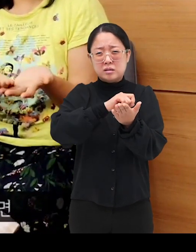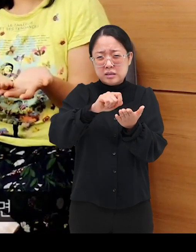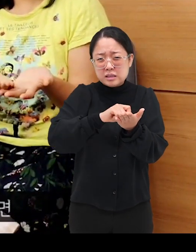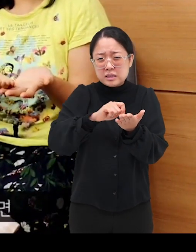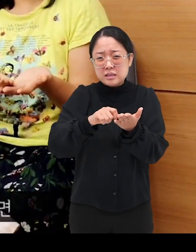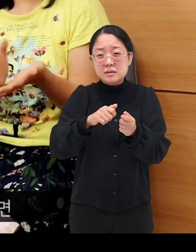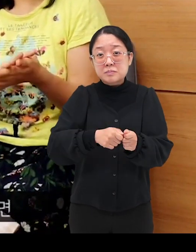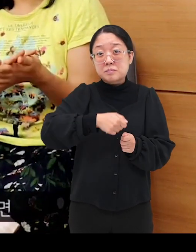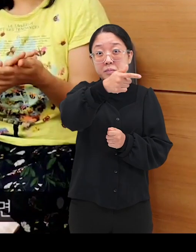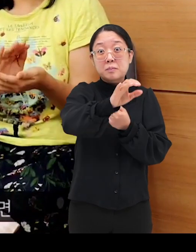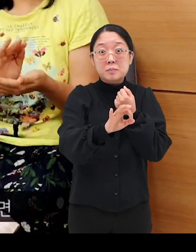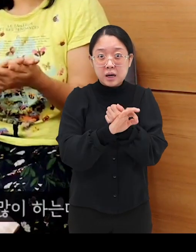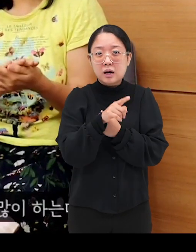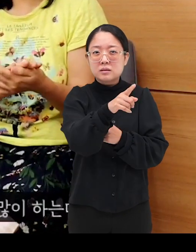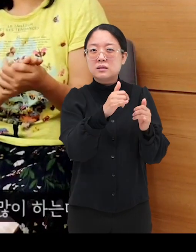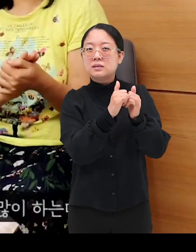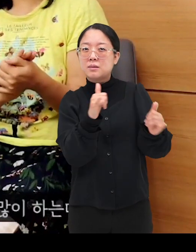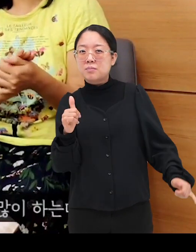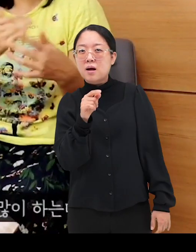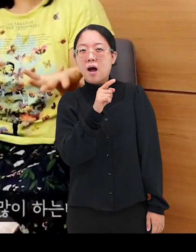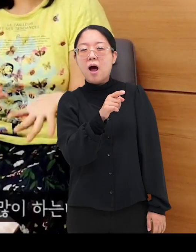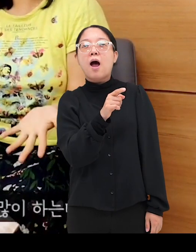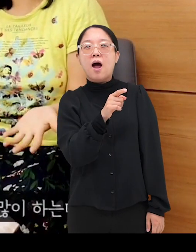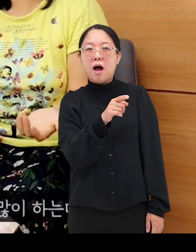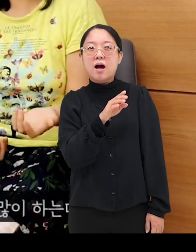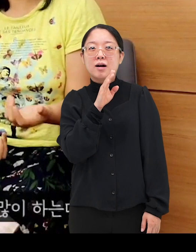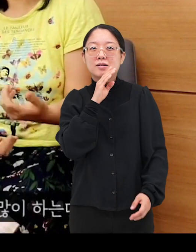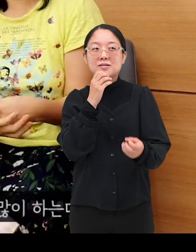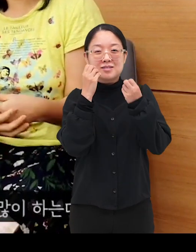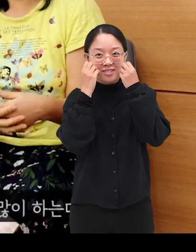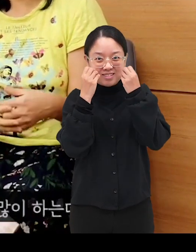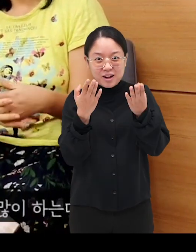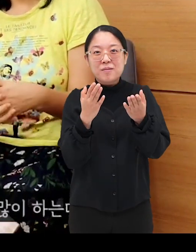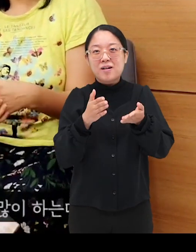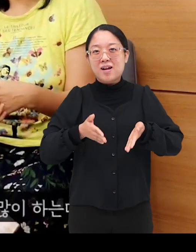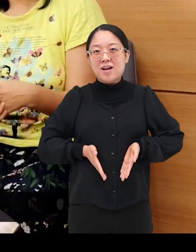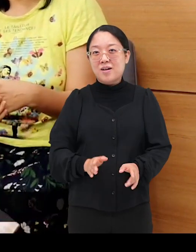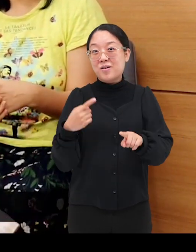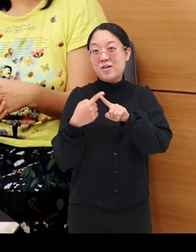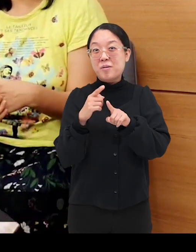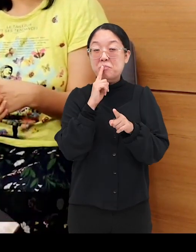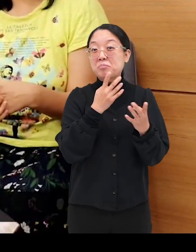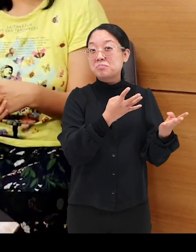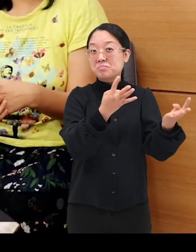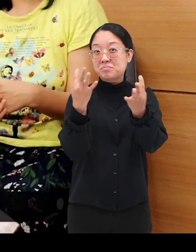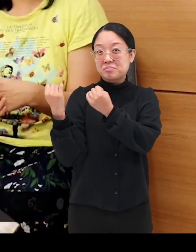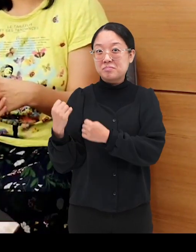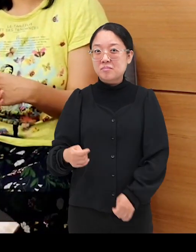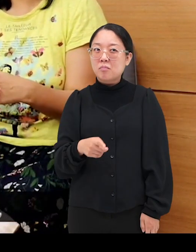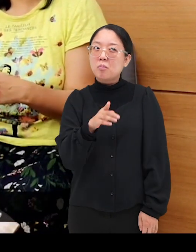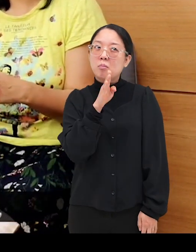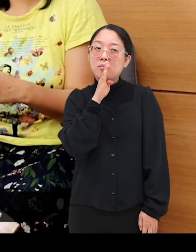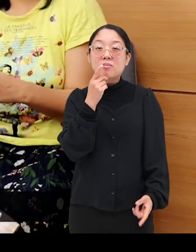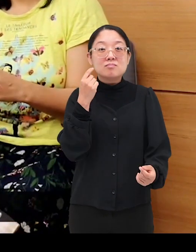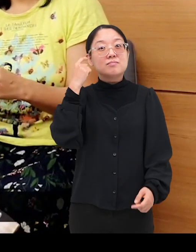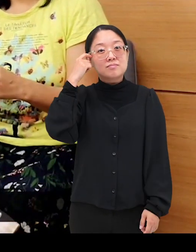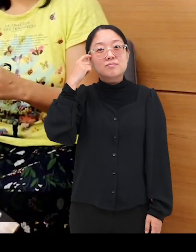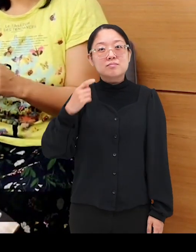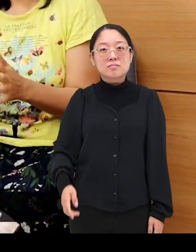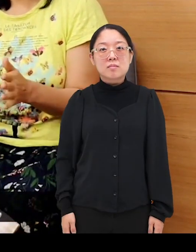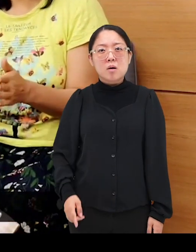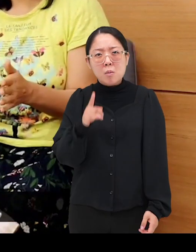글을 써내고 나면은 그 사람이 변화한다 이렇게 새롭게 태어난다 이런 말을 많이 하는데 정말 그 말이 맞는 것 같아요. 그러니까 되게 어떻게